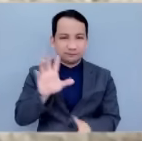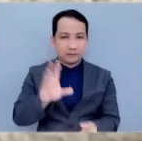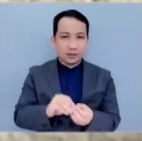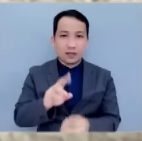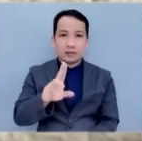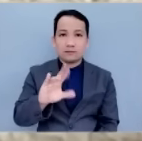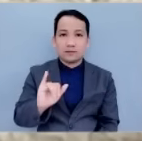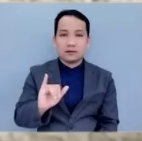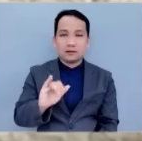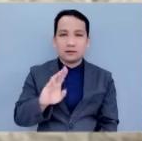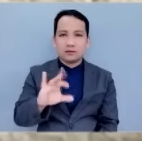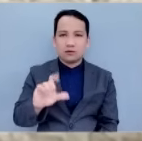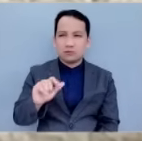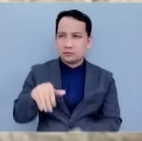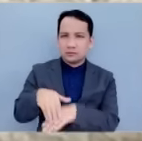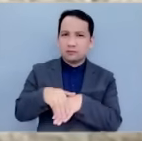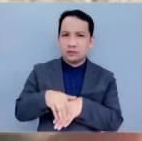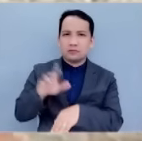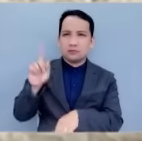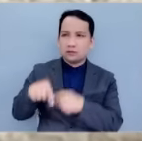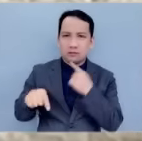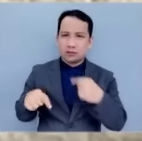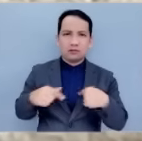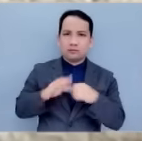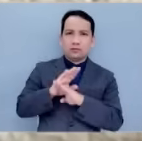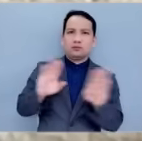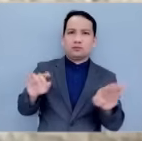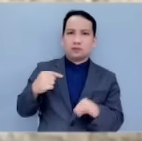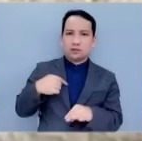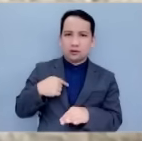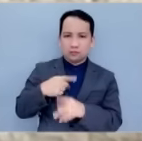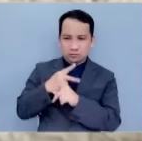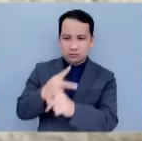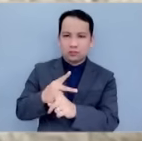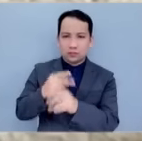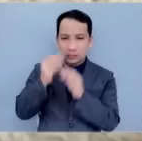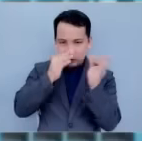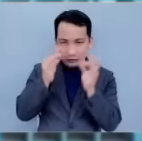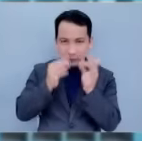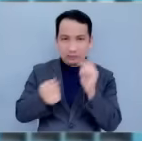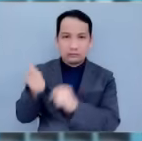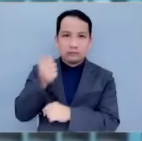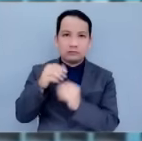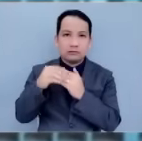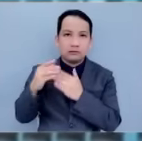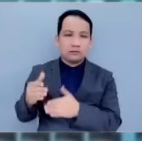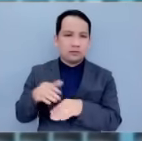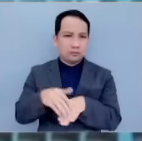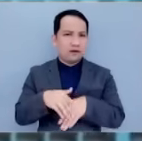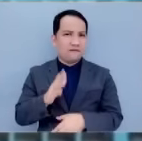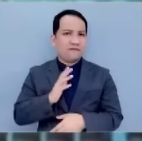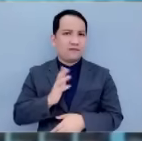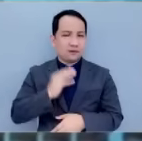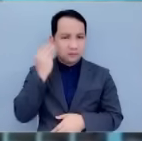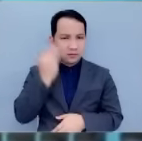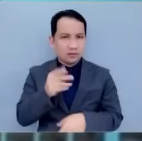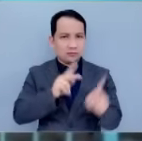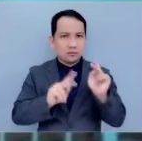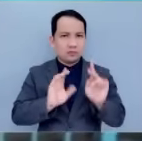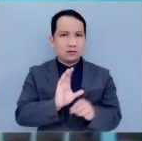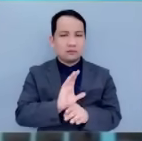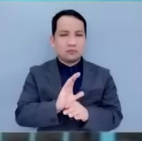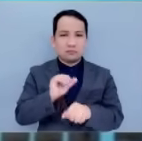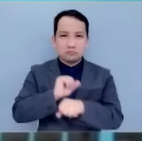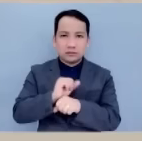Bacolod, itinanggi raw ni Diarca na siya ay protektor ng drug lord. Ayon sa hepe, maayos din ang performance sa trabaho ng